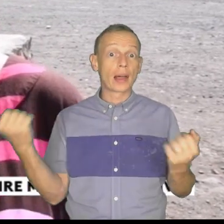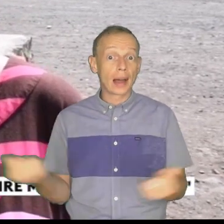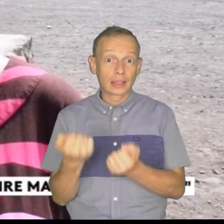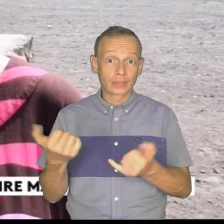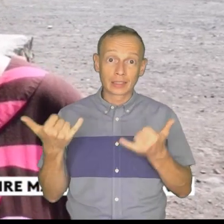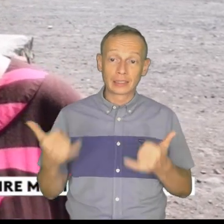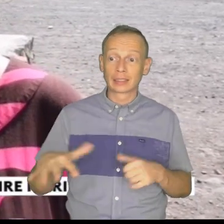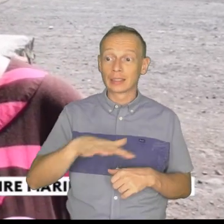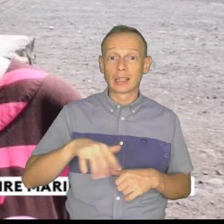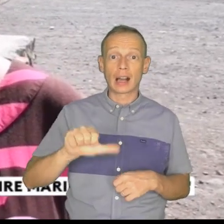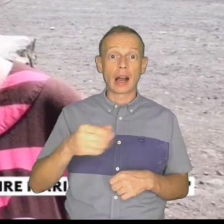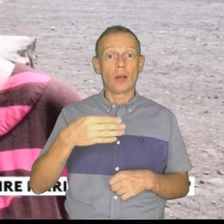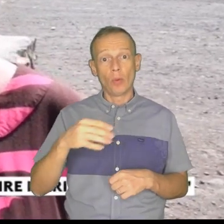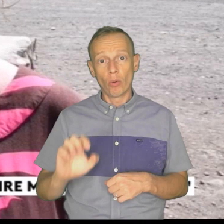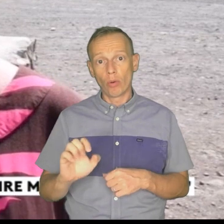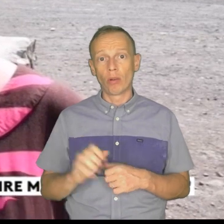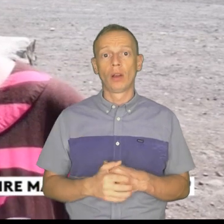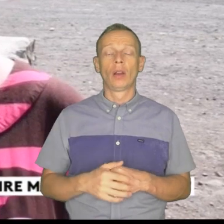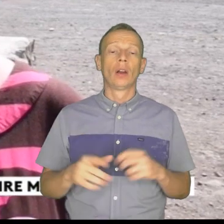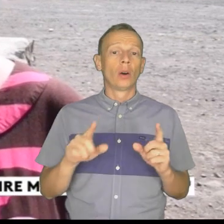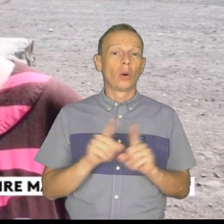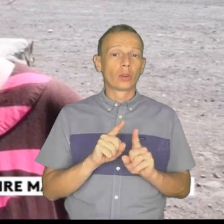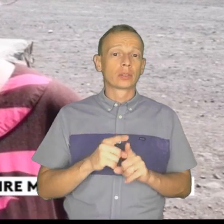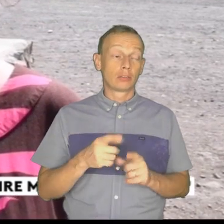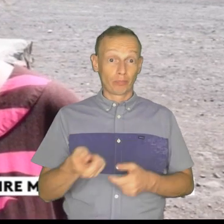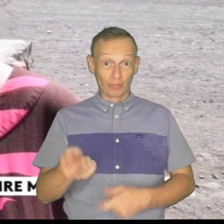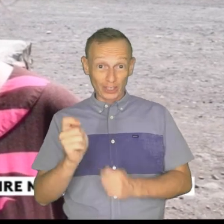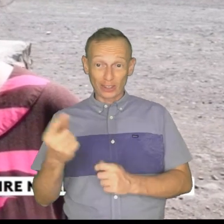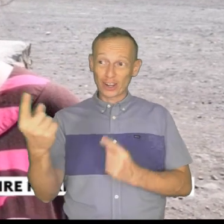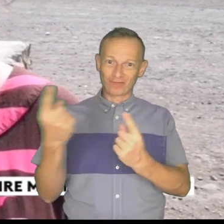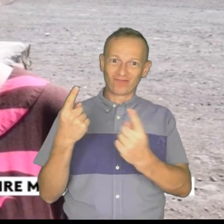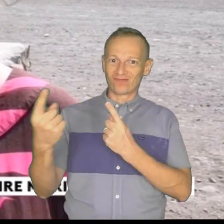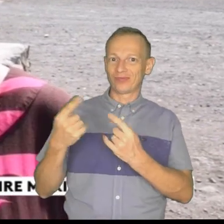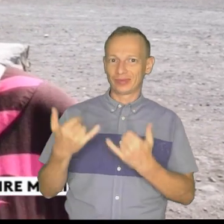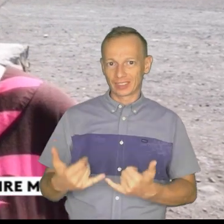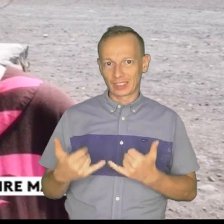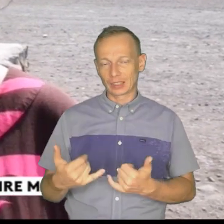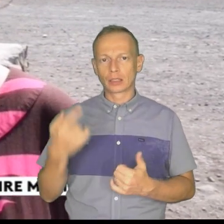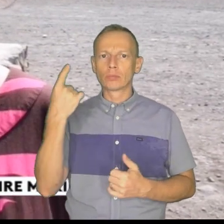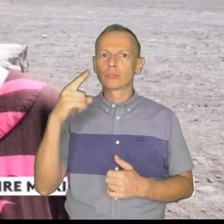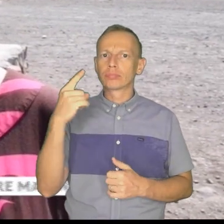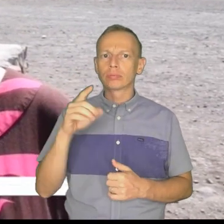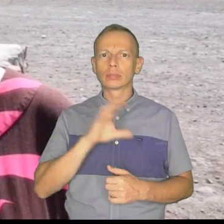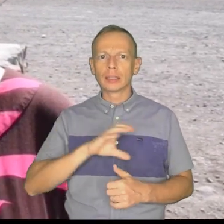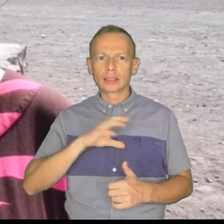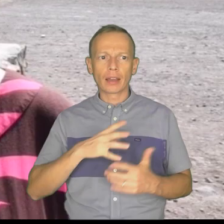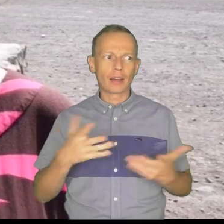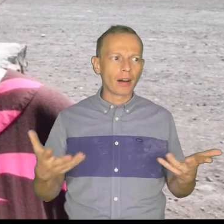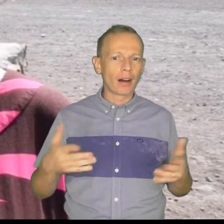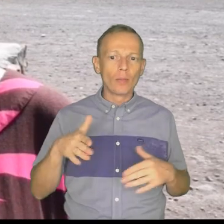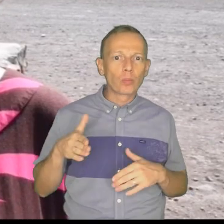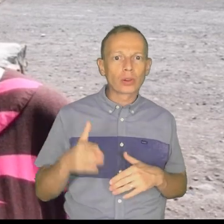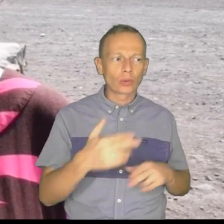tout court qu'il y a dans notre aire marine éducative. Et puis ensuite, des pêcheurs sont venus à notre rencontre pour essayer de